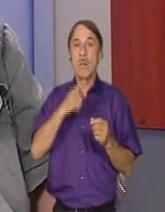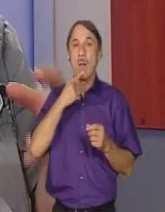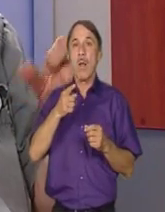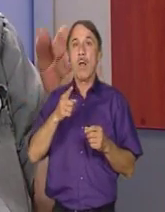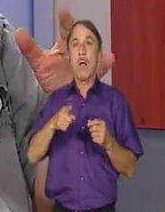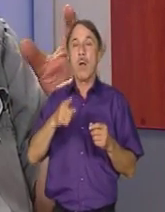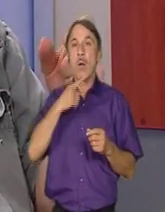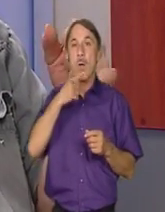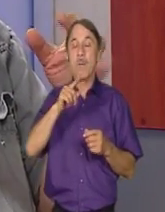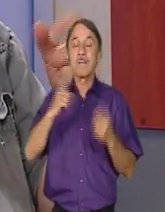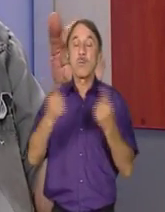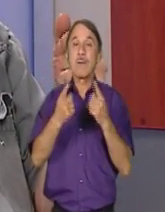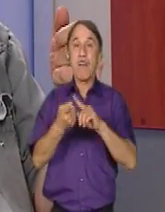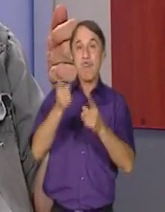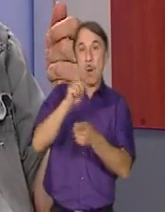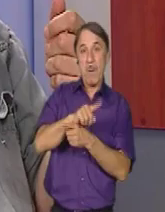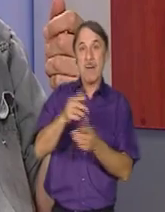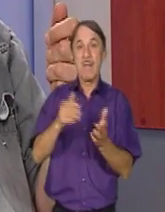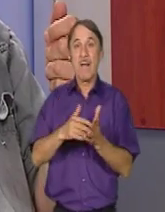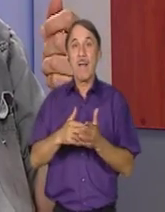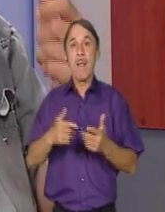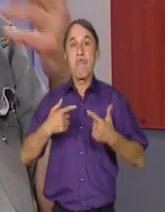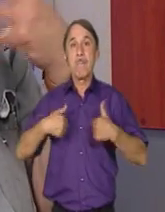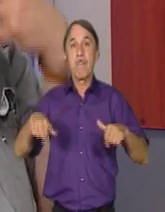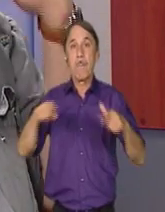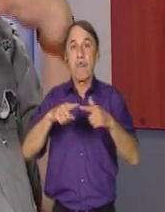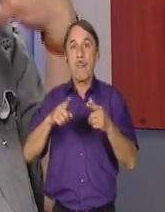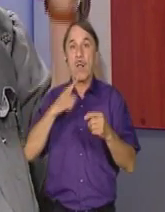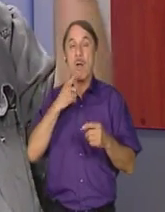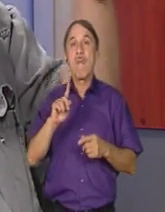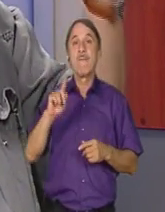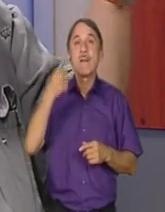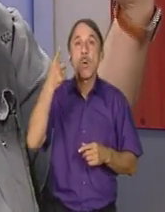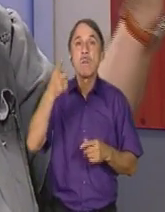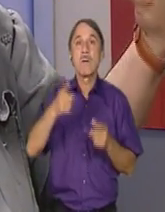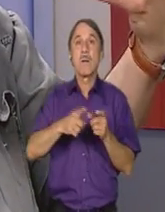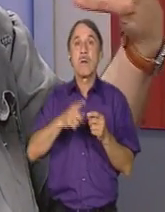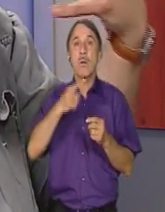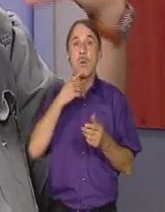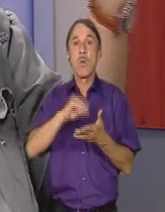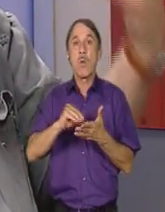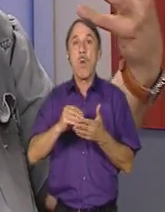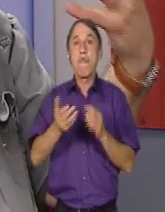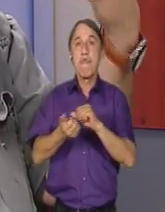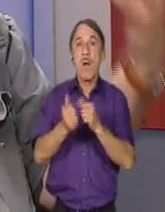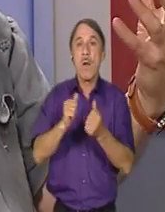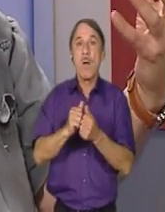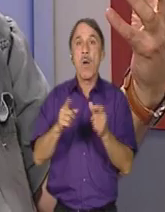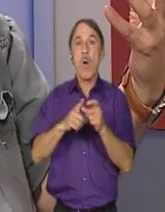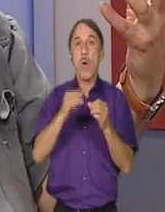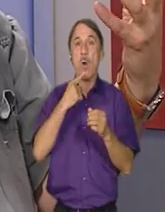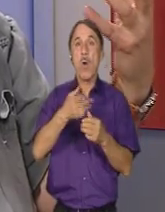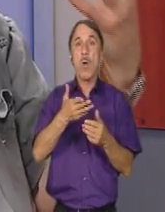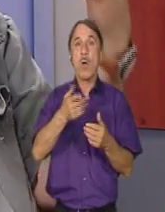izujete, da vam malo noge, cirkulacija proradi. Ne, mi se vrhunskom umetnošću